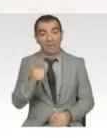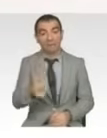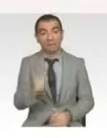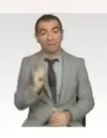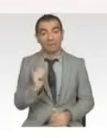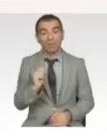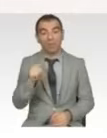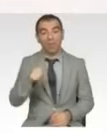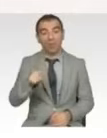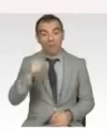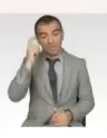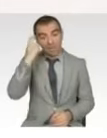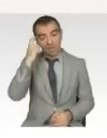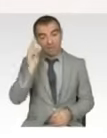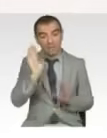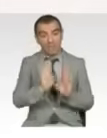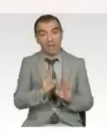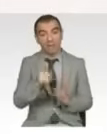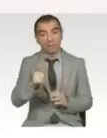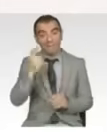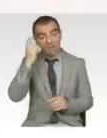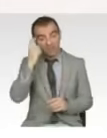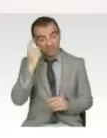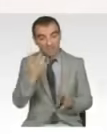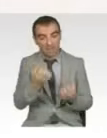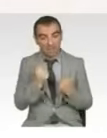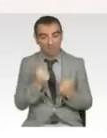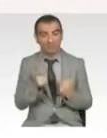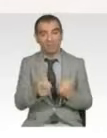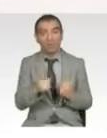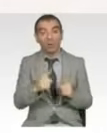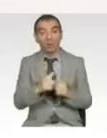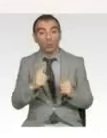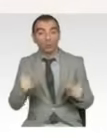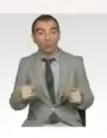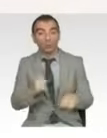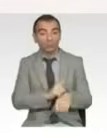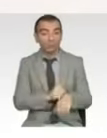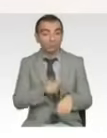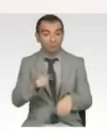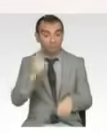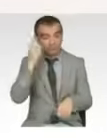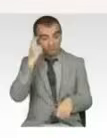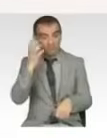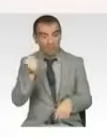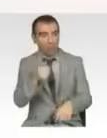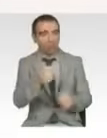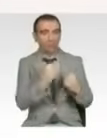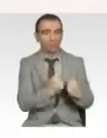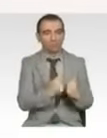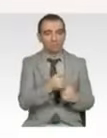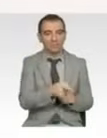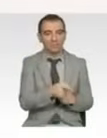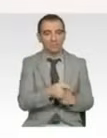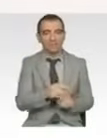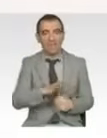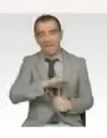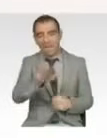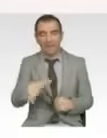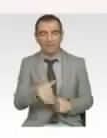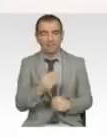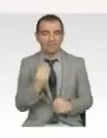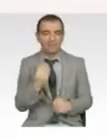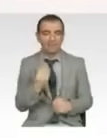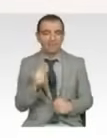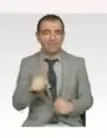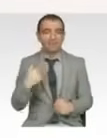da oluyor. Yani onların akılında tabii, kalması, tabii işte, hafızaya alması, yani uzun süreli belleğe işlemesi, orada tutması hepsi daha kolay.